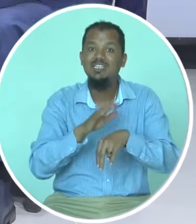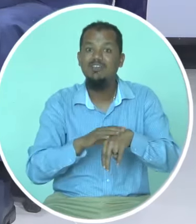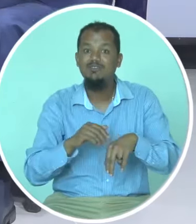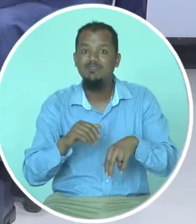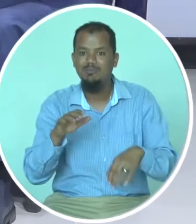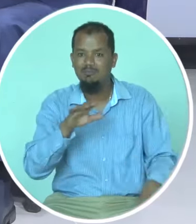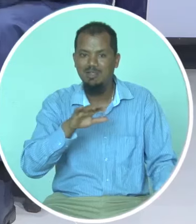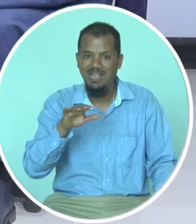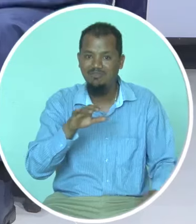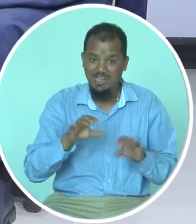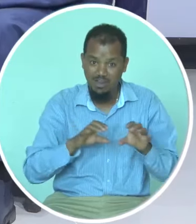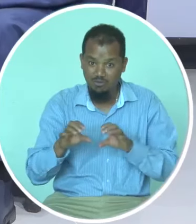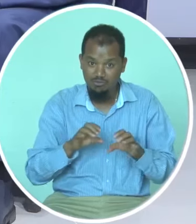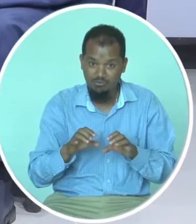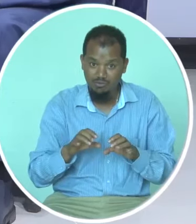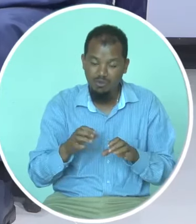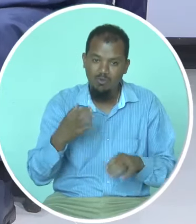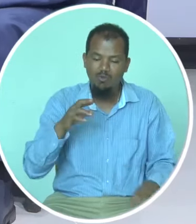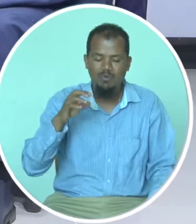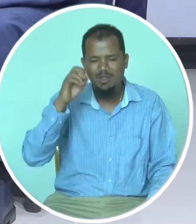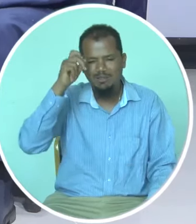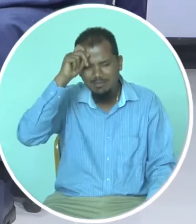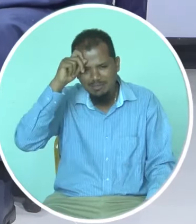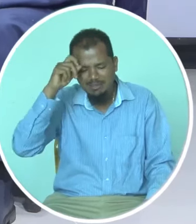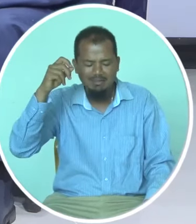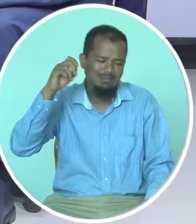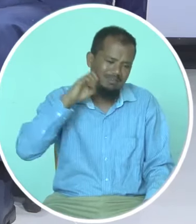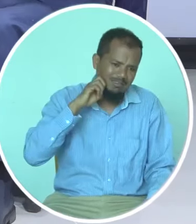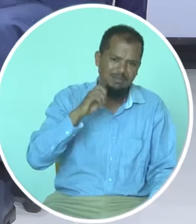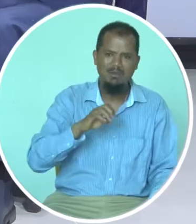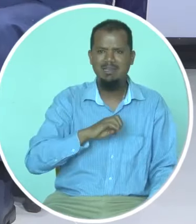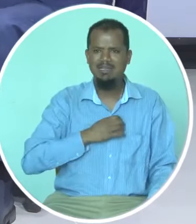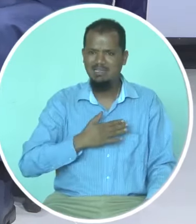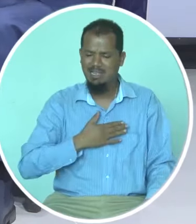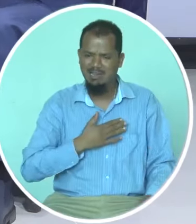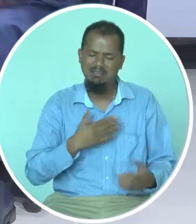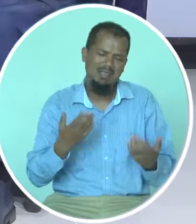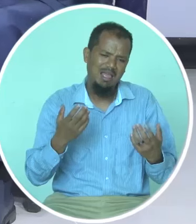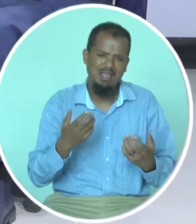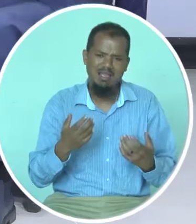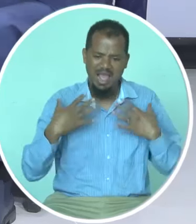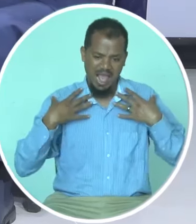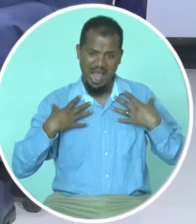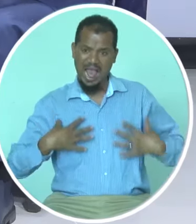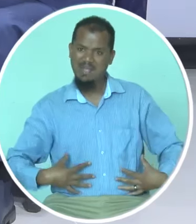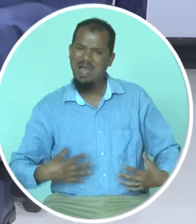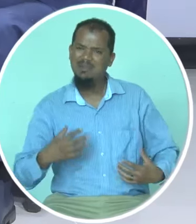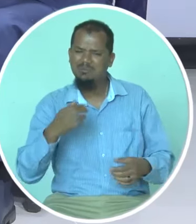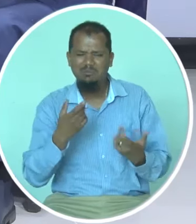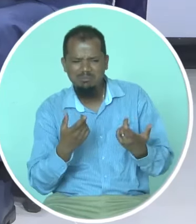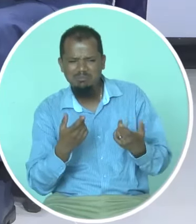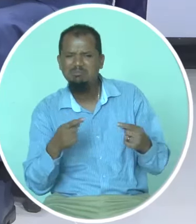ሲጠሩ በጣት ፊደል ያደርጉና ወይ እዚህ ጋር ወይ ደረት ጋር ወይ ከሆነ ብቻ ወይ ካለባበስ ጋር